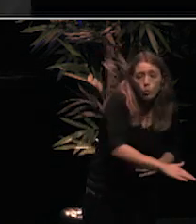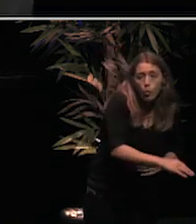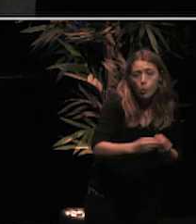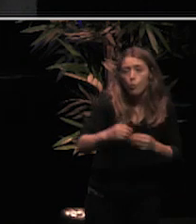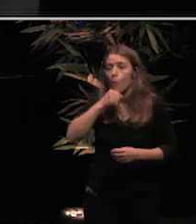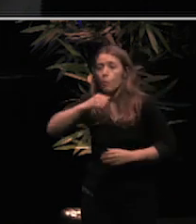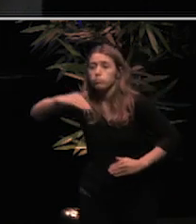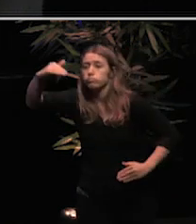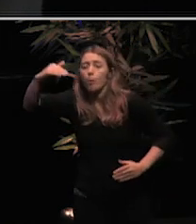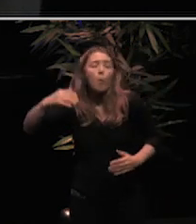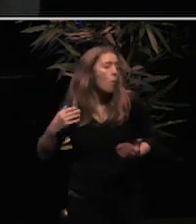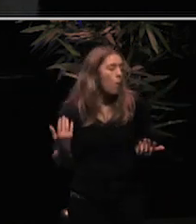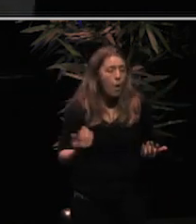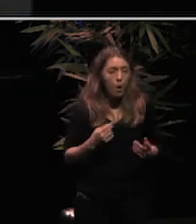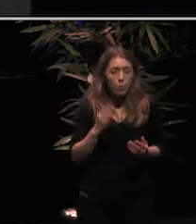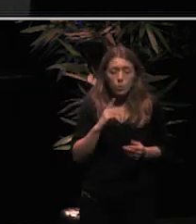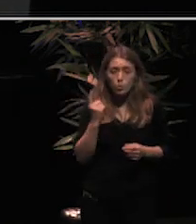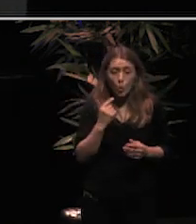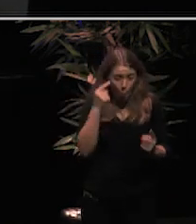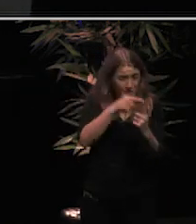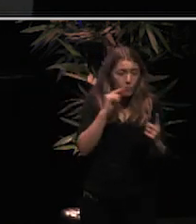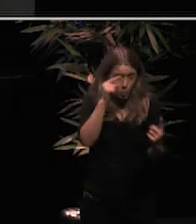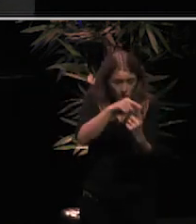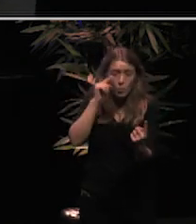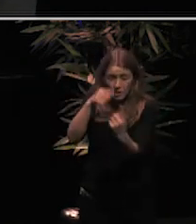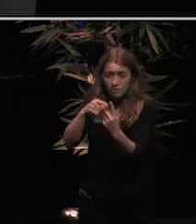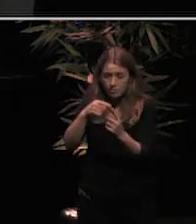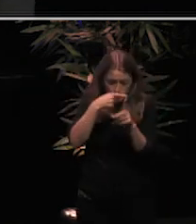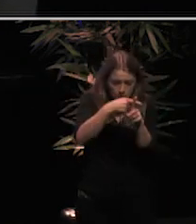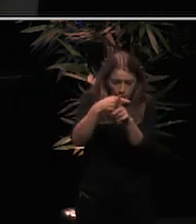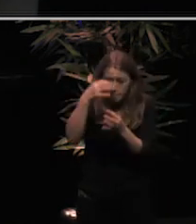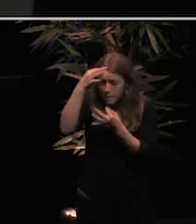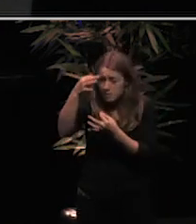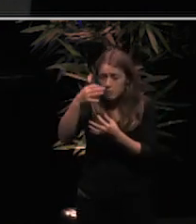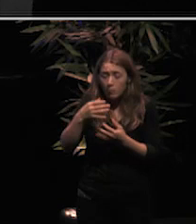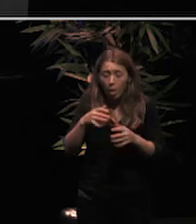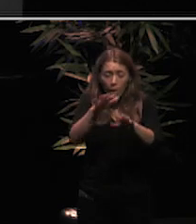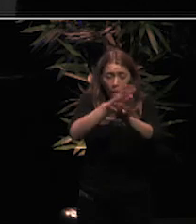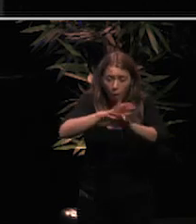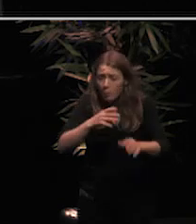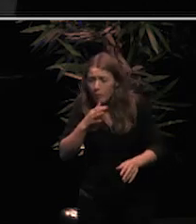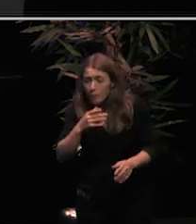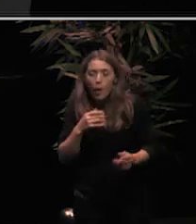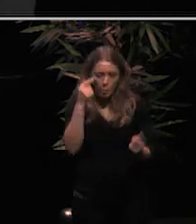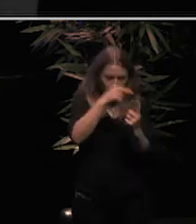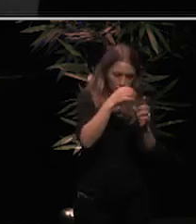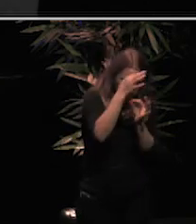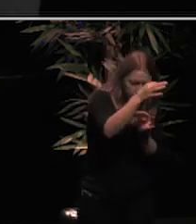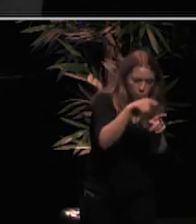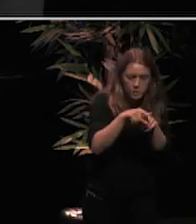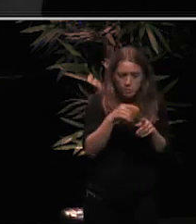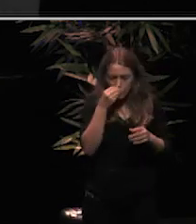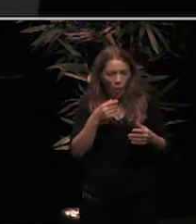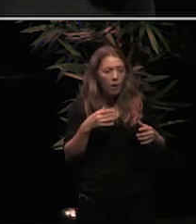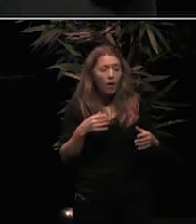plus âgé. À part dans votre vie, il faut définir des objectifs qui soient clairs, précis et puis surtout atteignables en fait. On peut se dire,